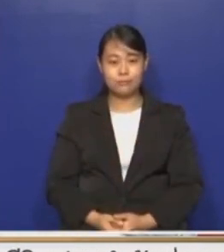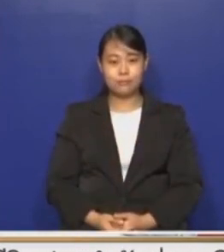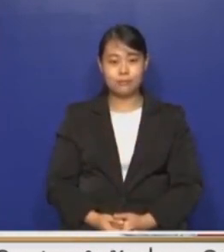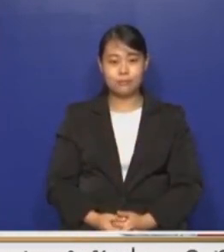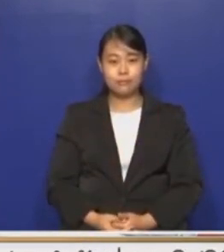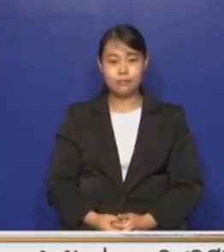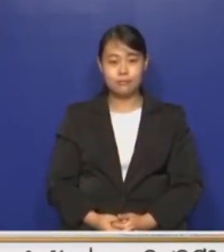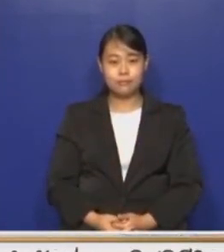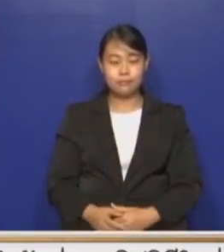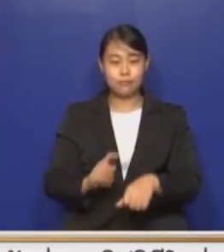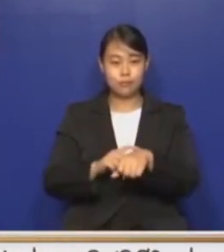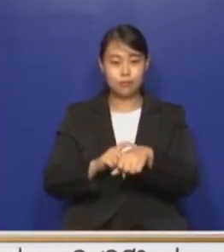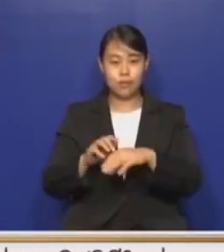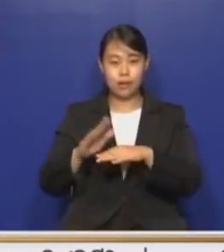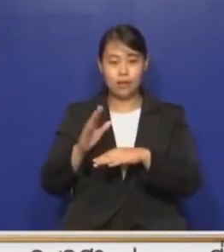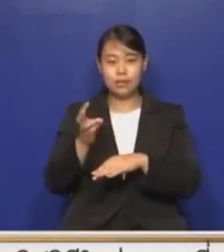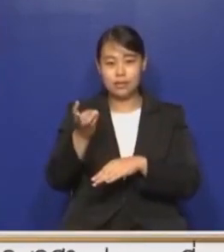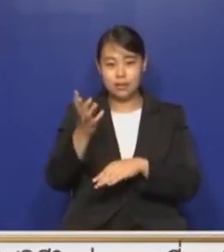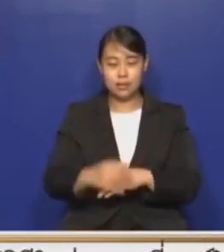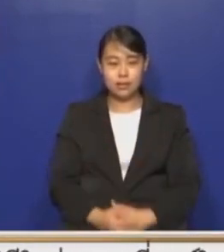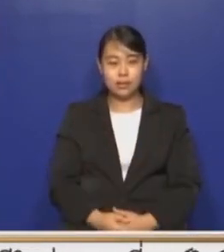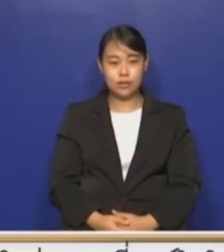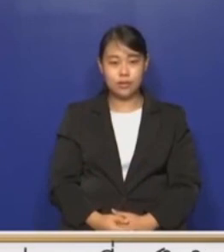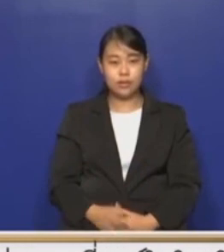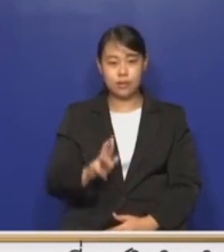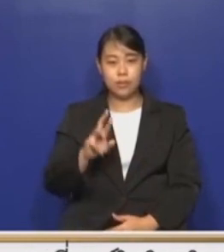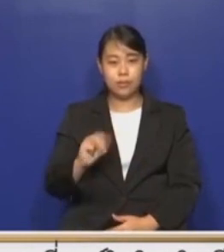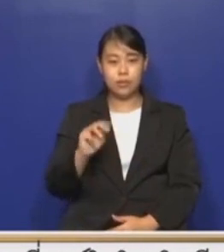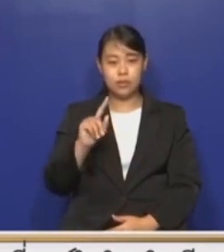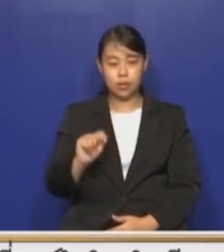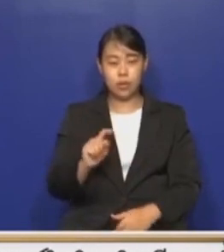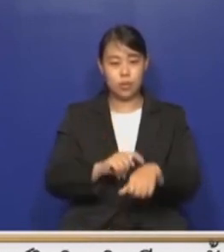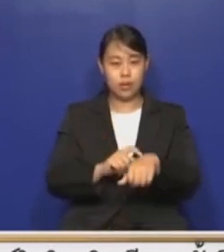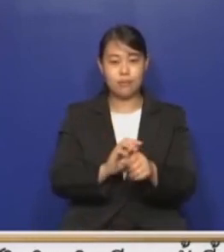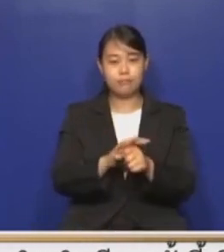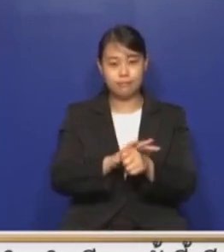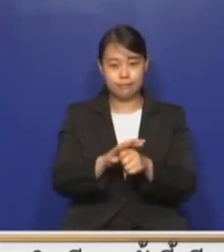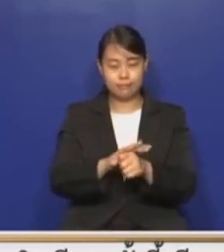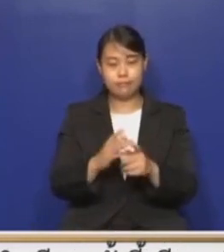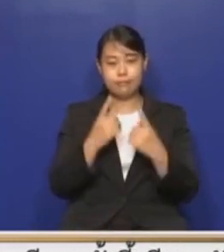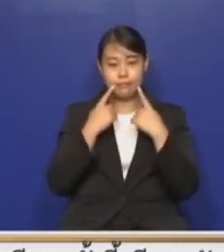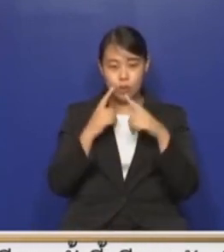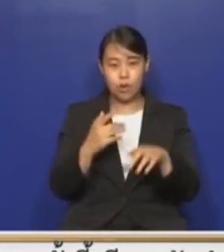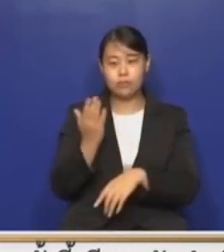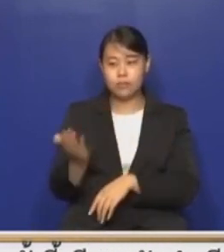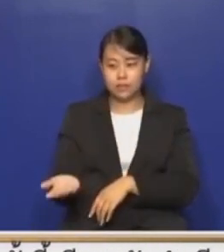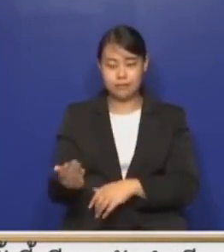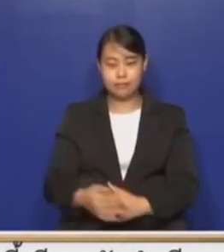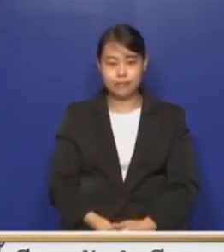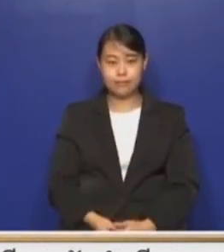ท่านเกินเวลาไปเลกนอยนะครับแต่วาขงรำตมเวลาอยู่ เชือนต่บคำถามสุดท้ายครับครั ครคณ ทานประทางคร